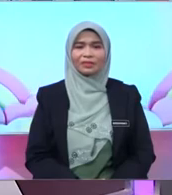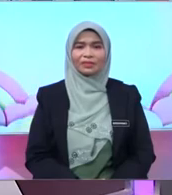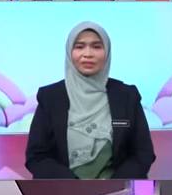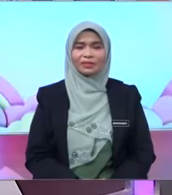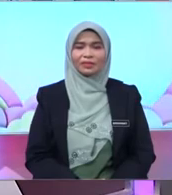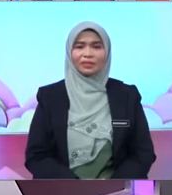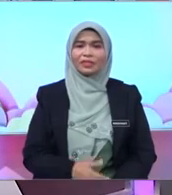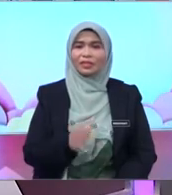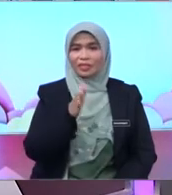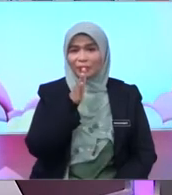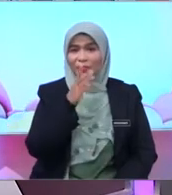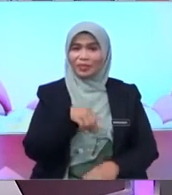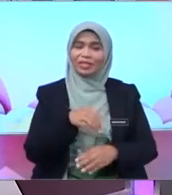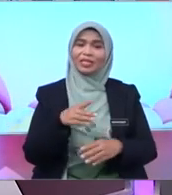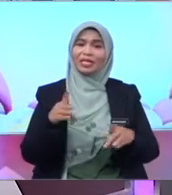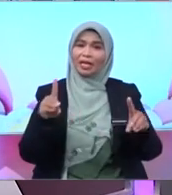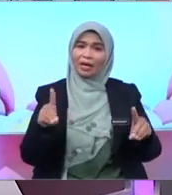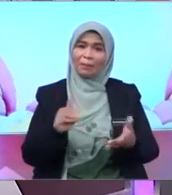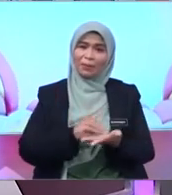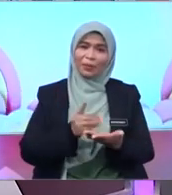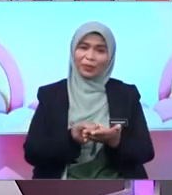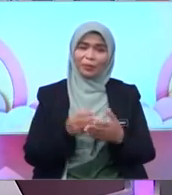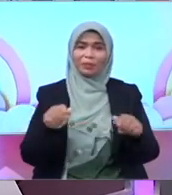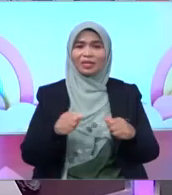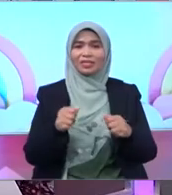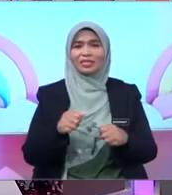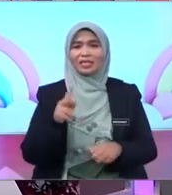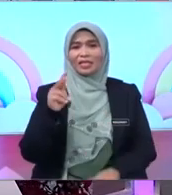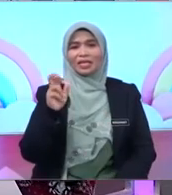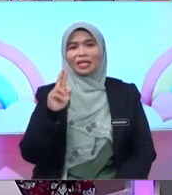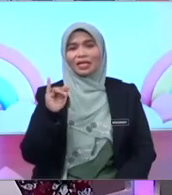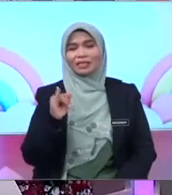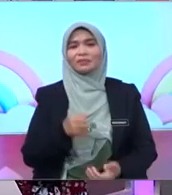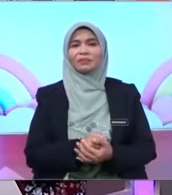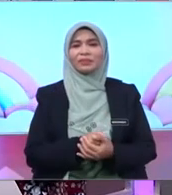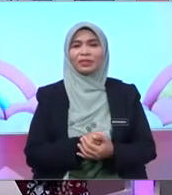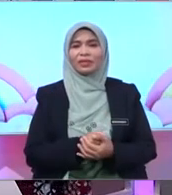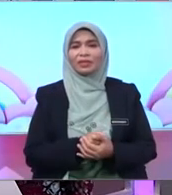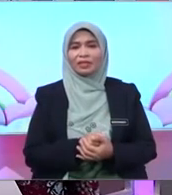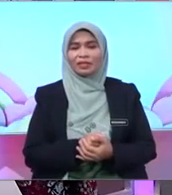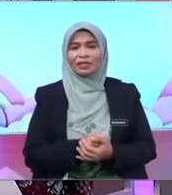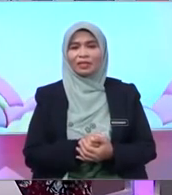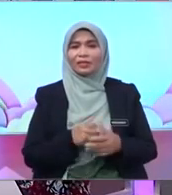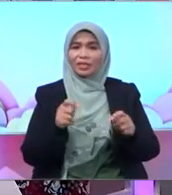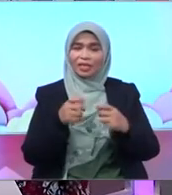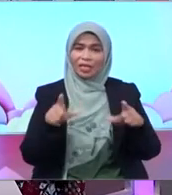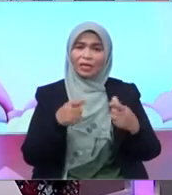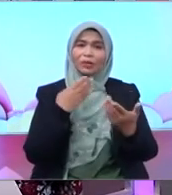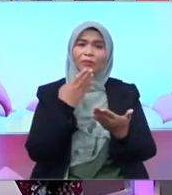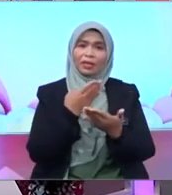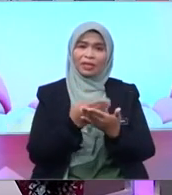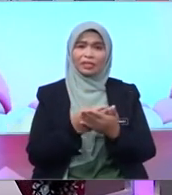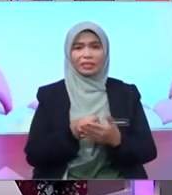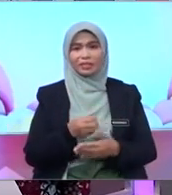Ibu di dapur memasak kari menu istimewa si ikan bawal tingkah laku baik